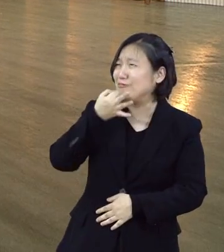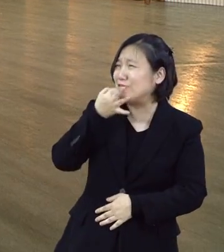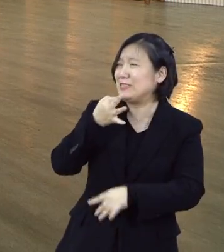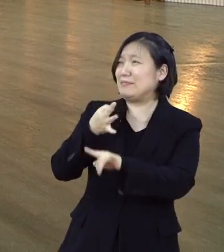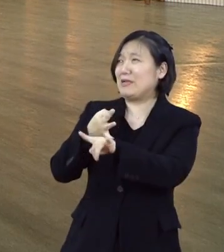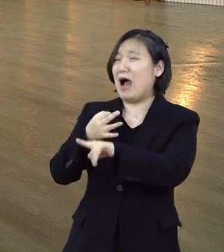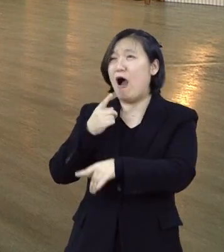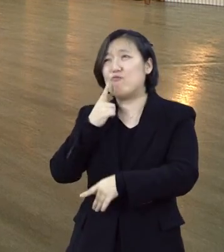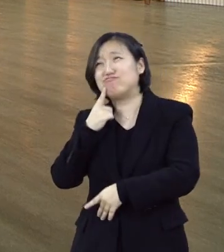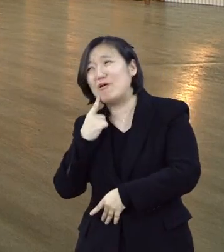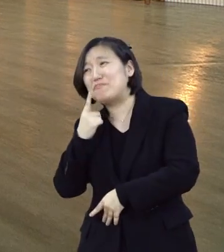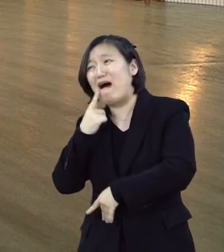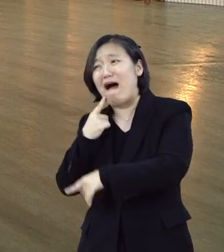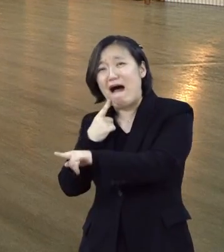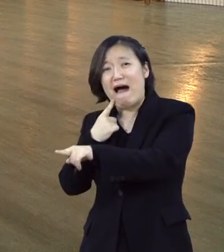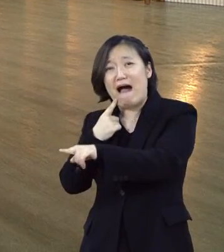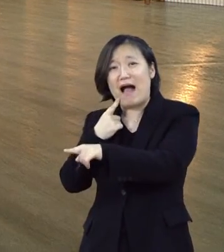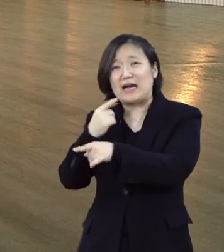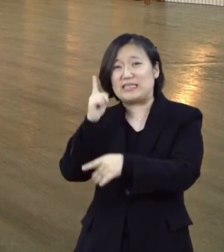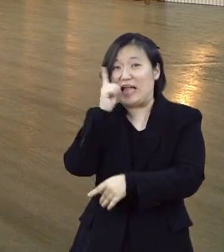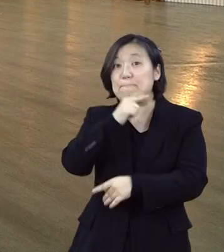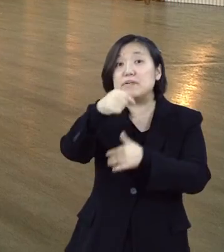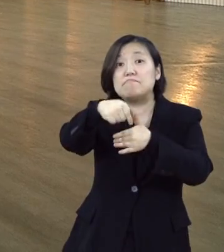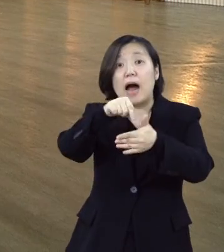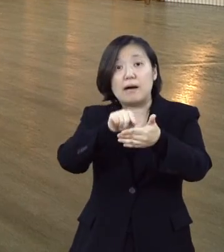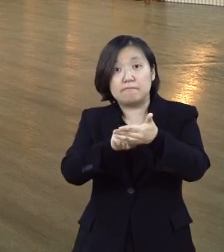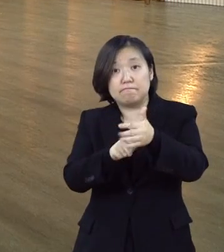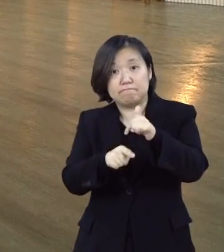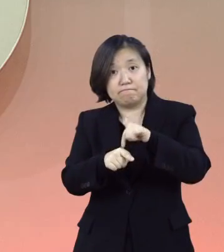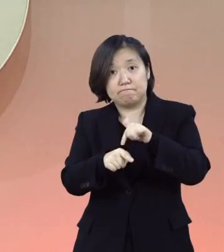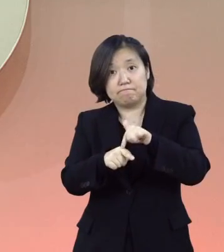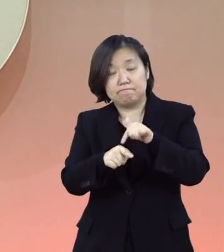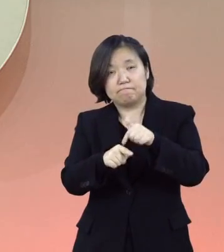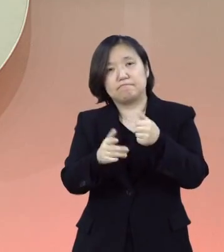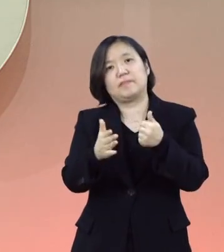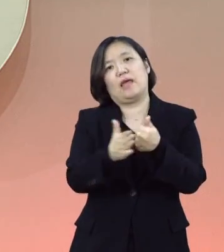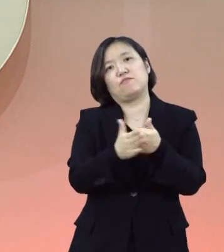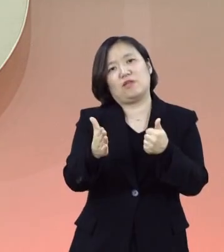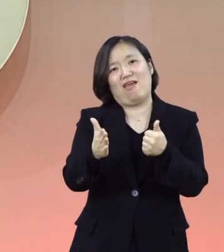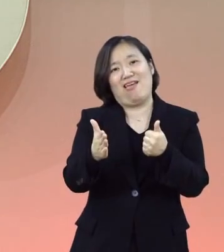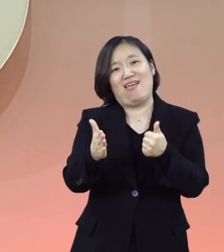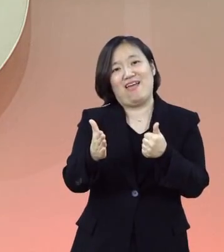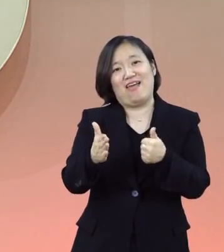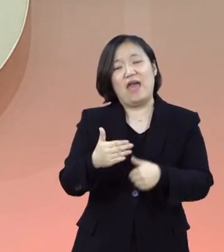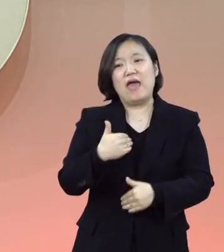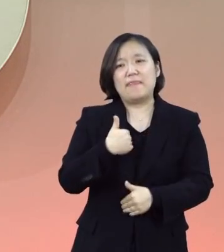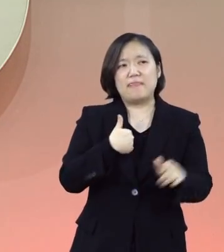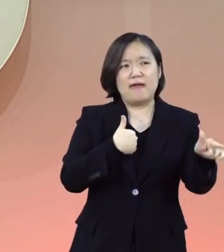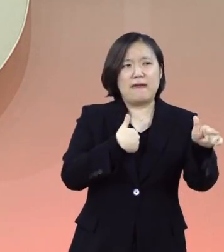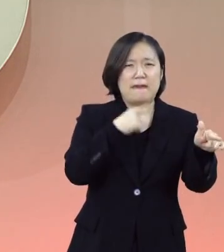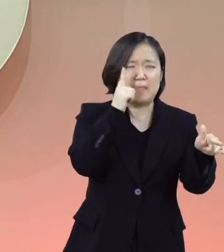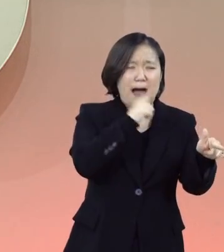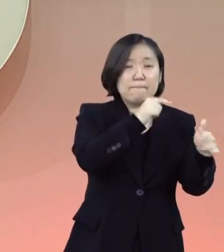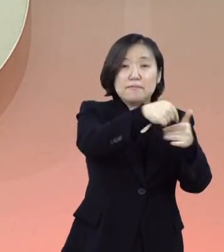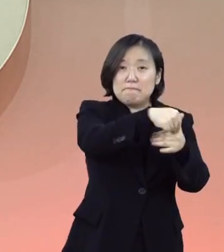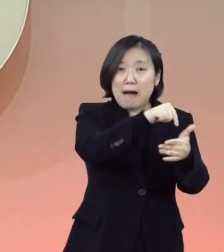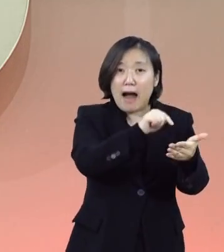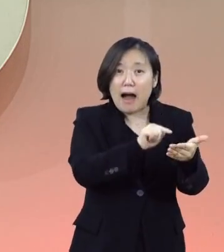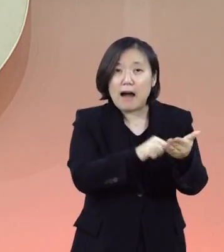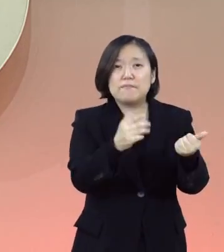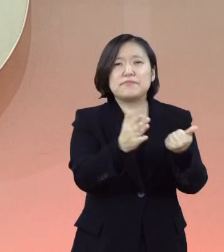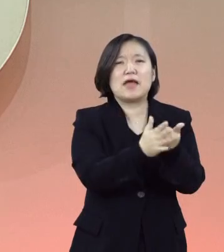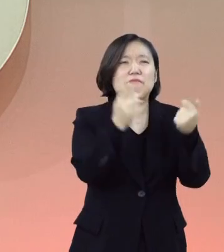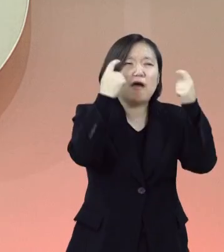일으켰던 마음의 그 에너지에 의해서 마음 따라 내가 이렇게 마음 따라